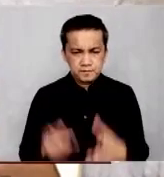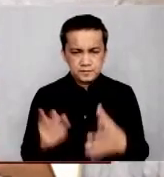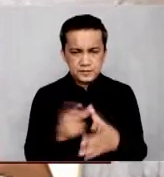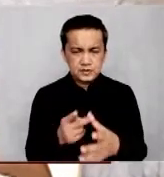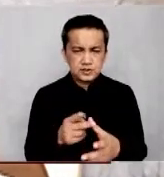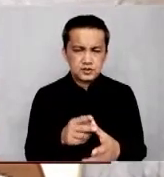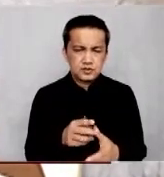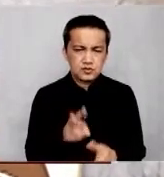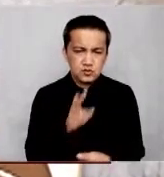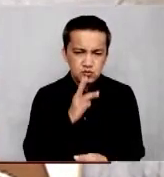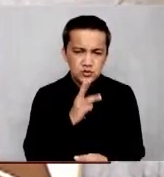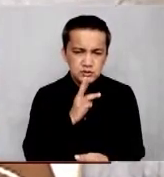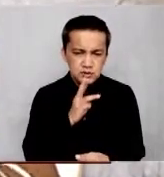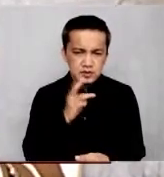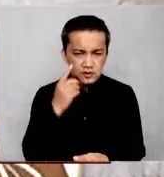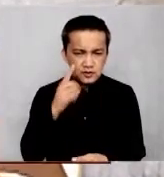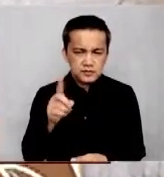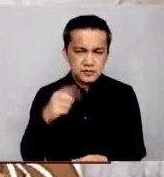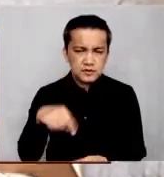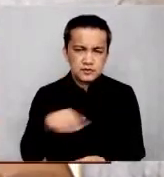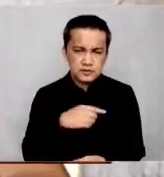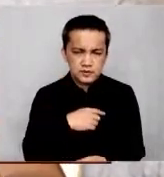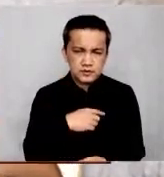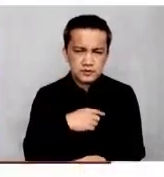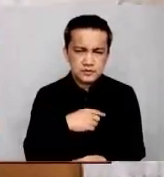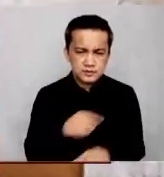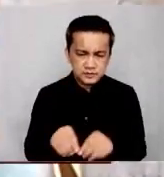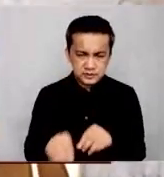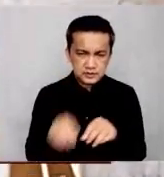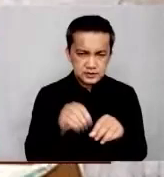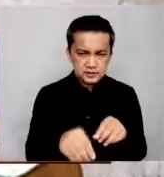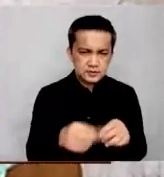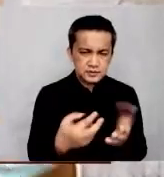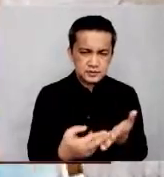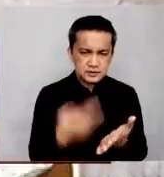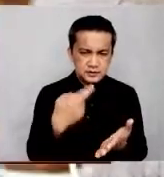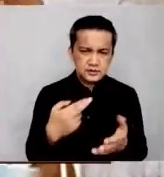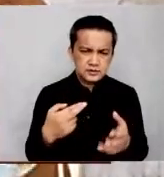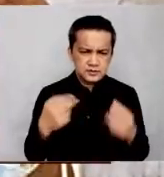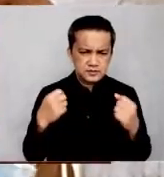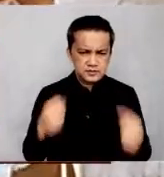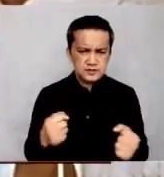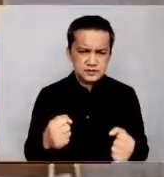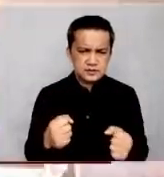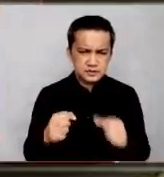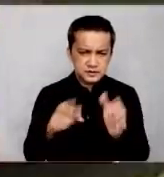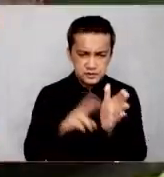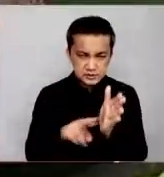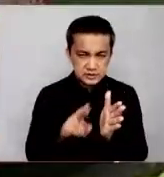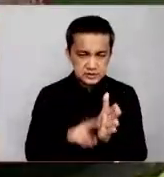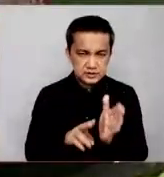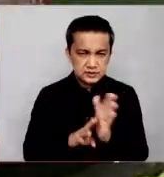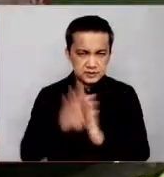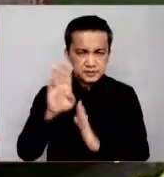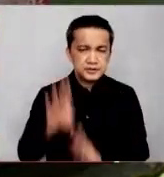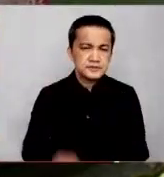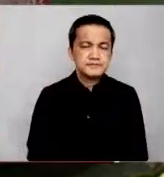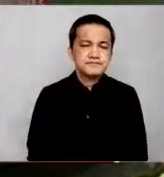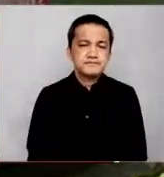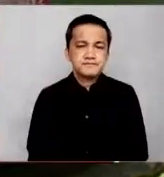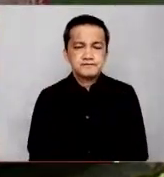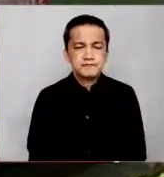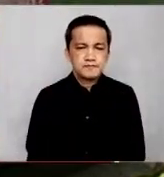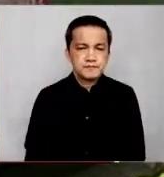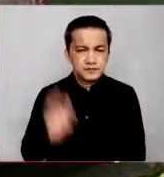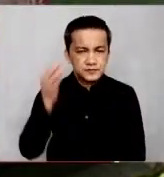sa ating mga taniman ng palay. Palakasin pa yung research and development. Ang Federation of